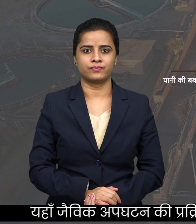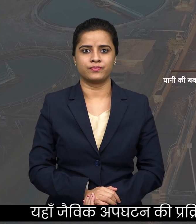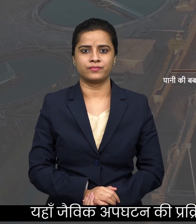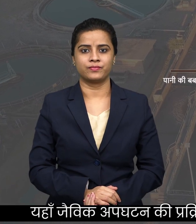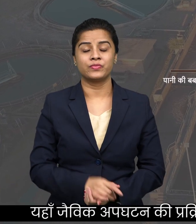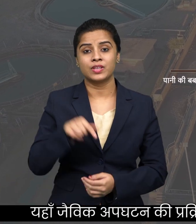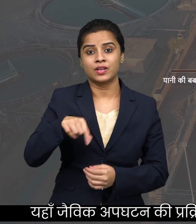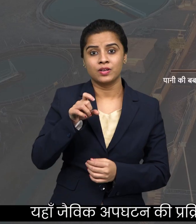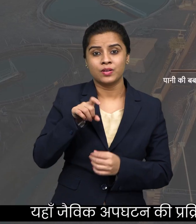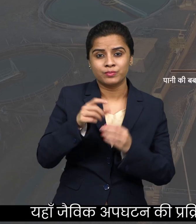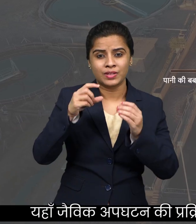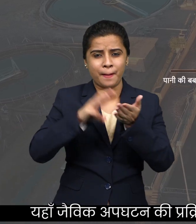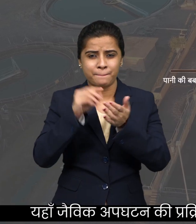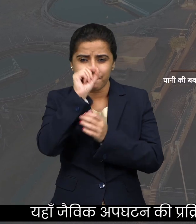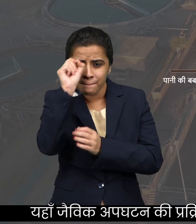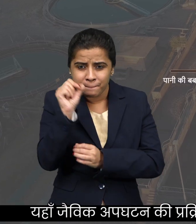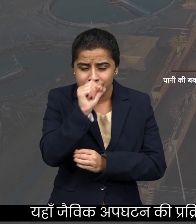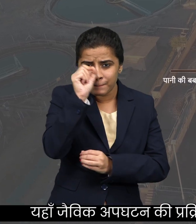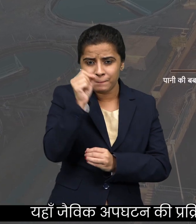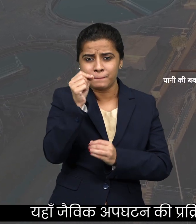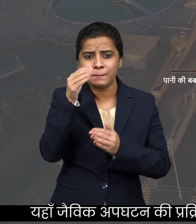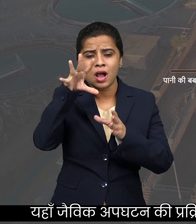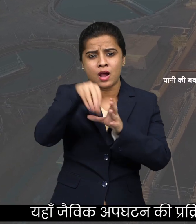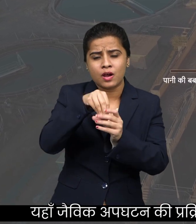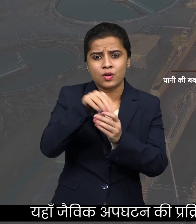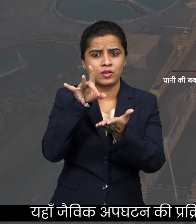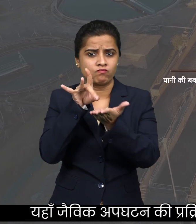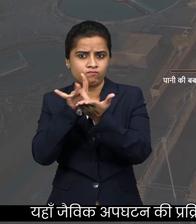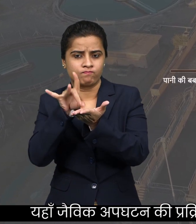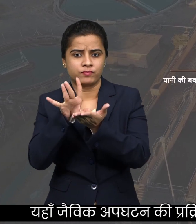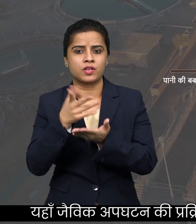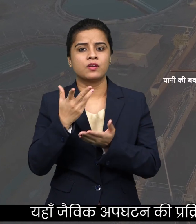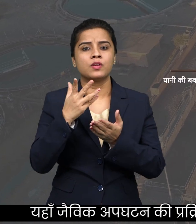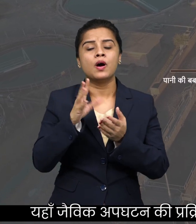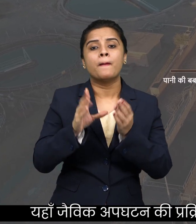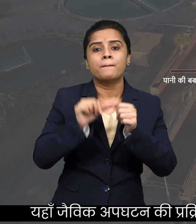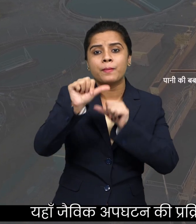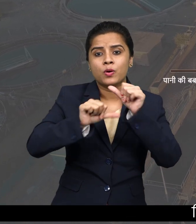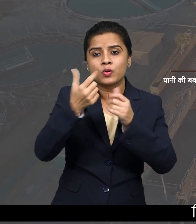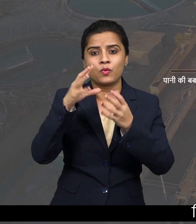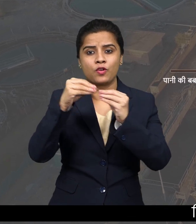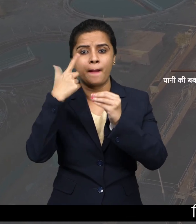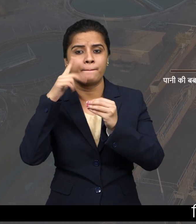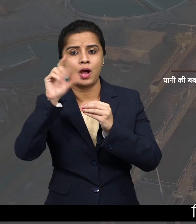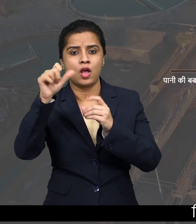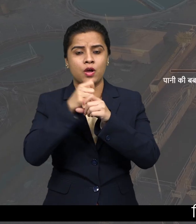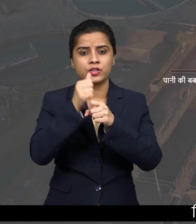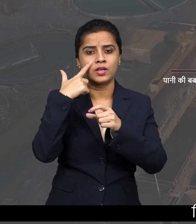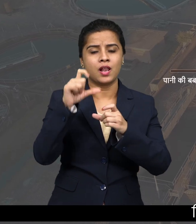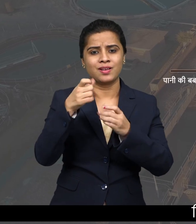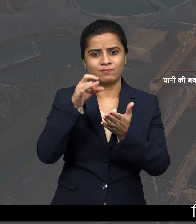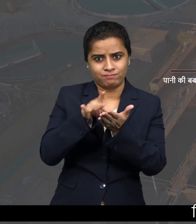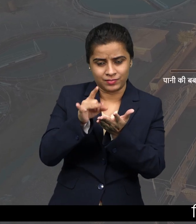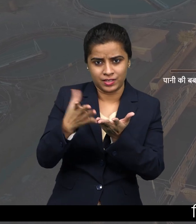यहाँ जैविक अपघटन की प्रक्रिया में वायु की उपस्थिति में सूक्ष्मजीवों को हटाया जाता है, जिसे वायुकरण